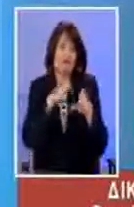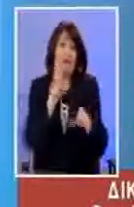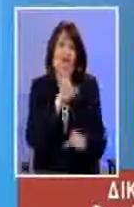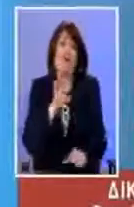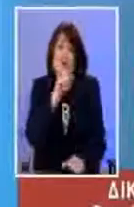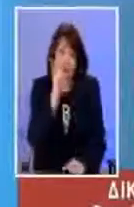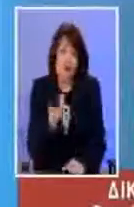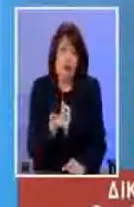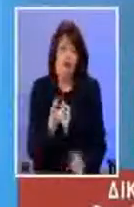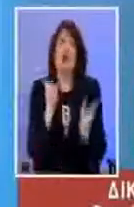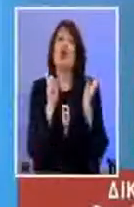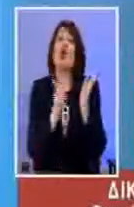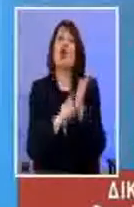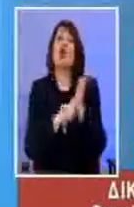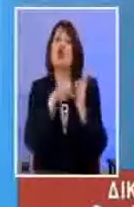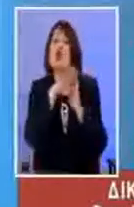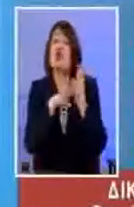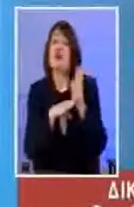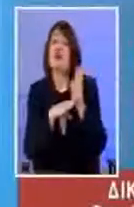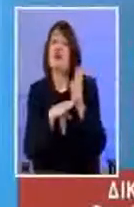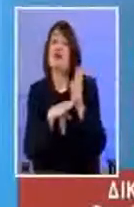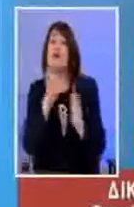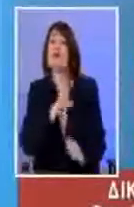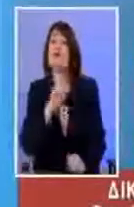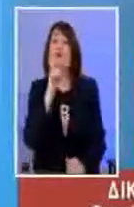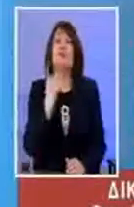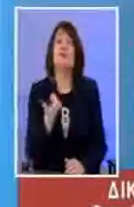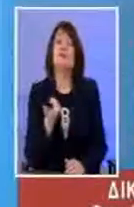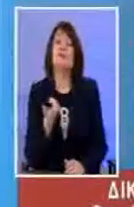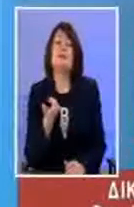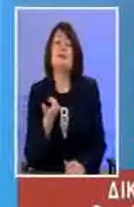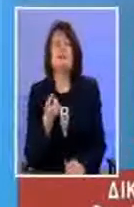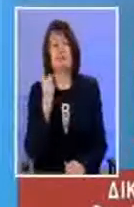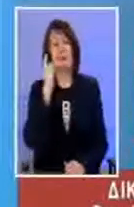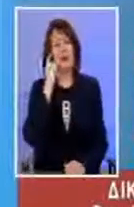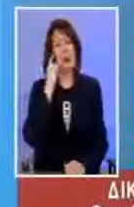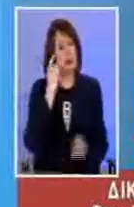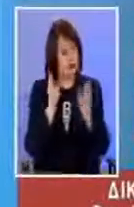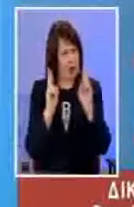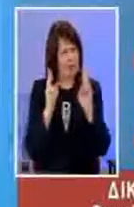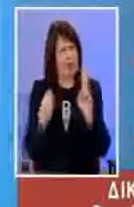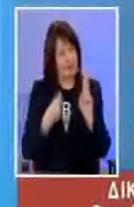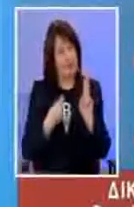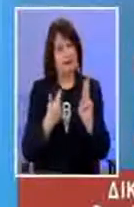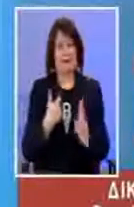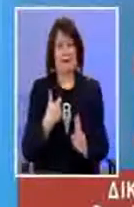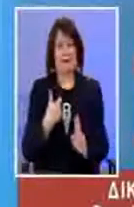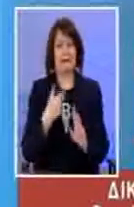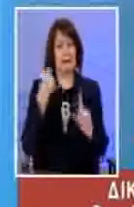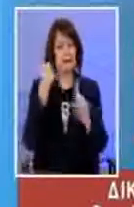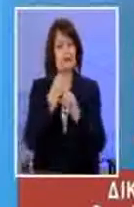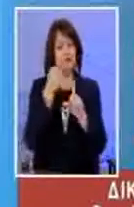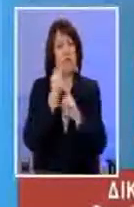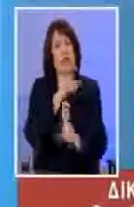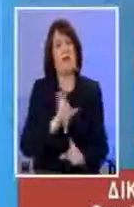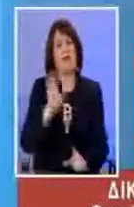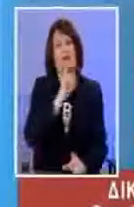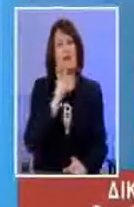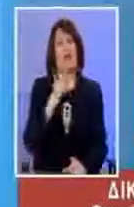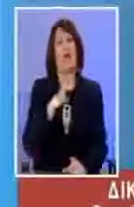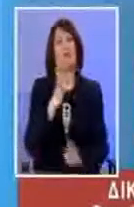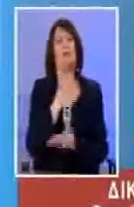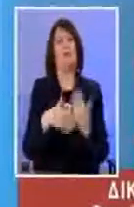η νομοθεσία που πηγάζει από εκεί είναι, νομίζω, ελπιδοφόρα και οι διεκδικήσεις σε πανευρωπαϊκό επίπεδο των